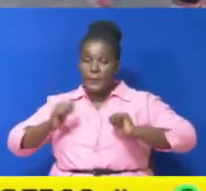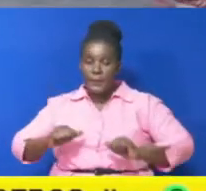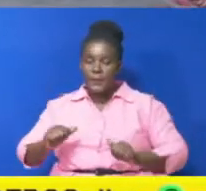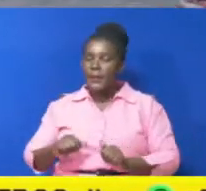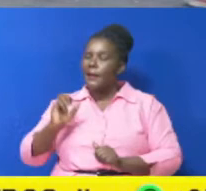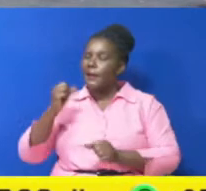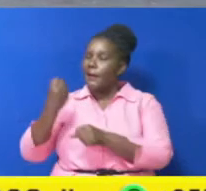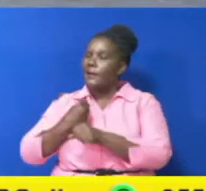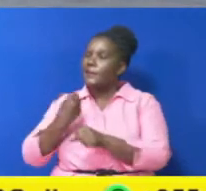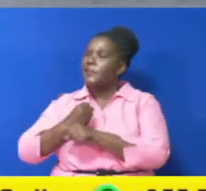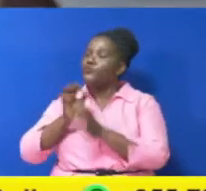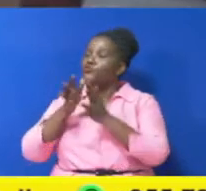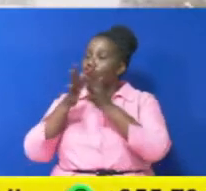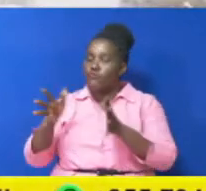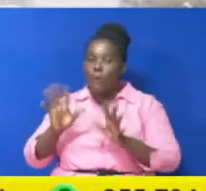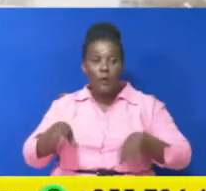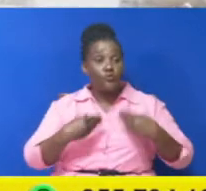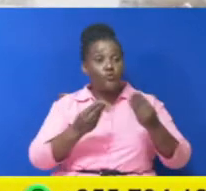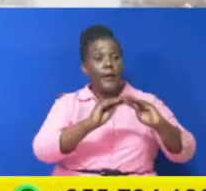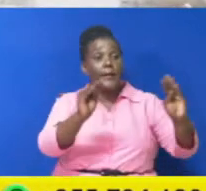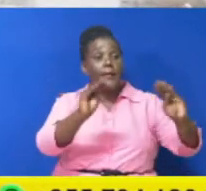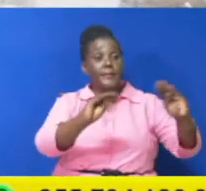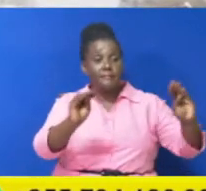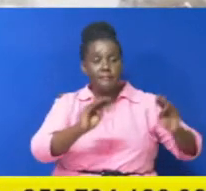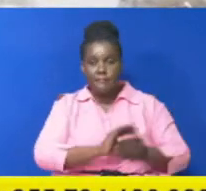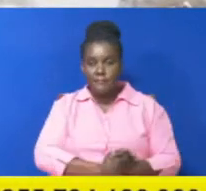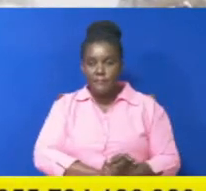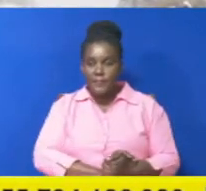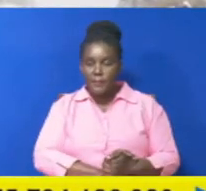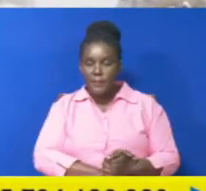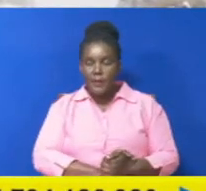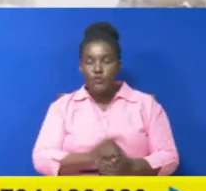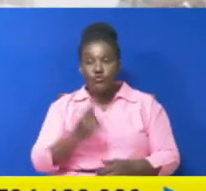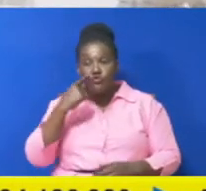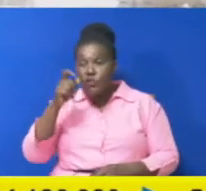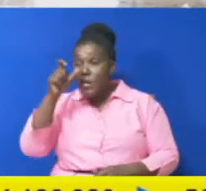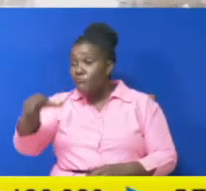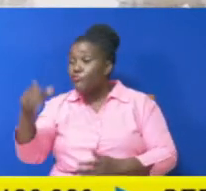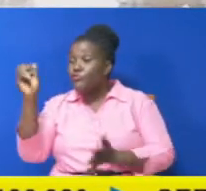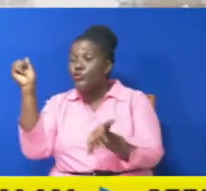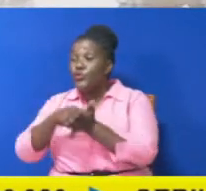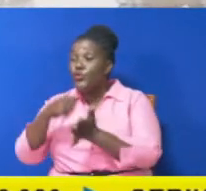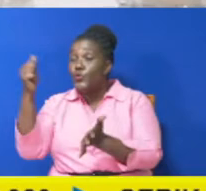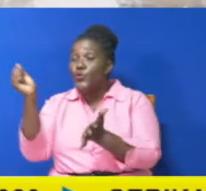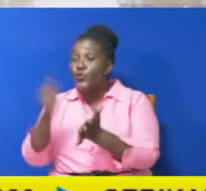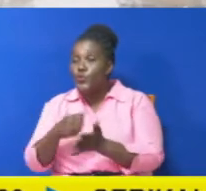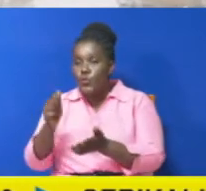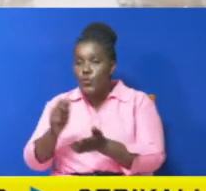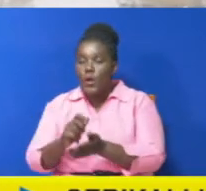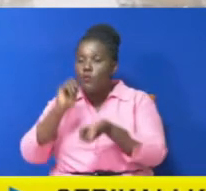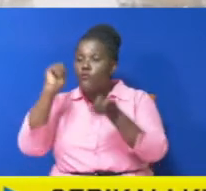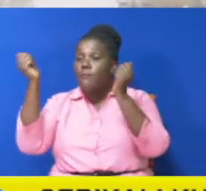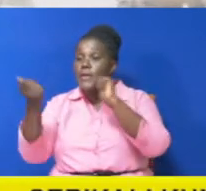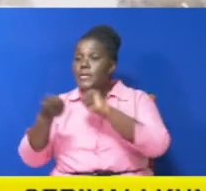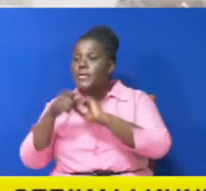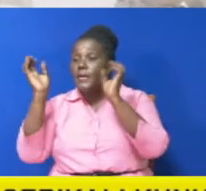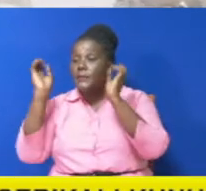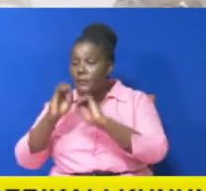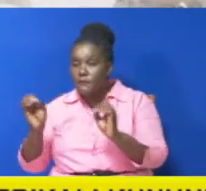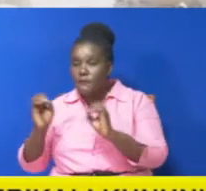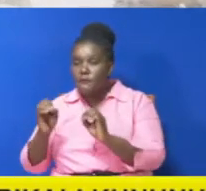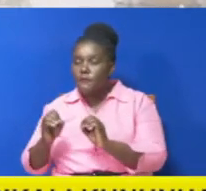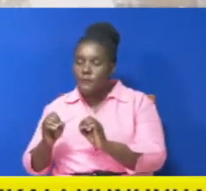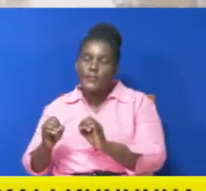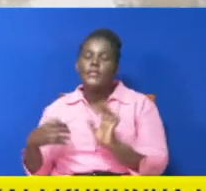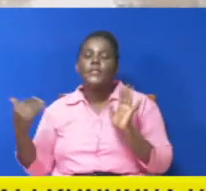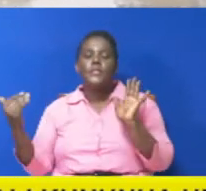kuwapa elimu. Lakini pamoja na kuwapa elimu, tukiona kwamba mtu tuliyompa elimu ameshindwa kabisa kutekeleza ambacho tumemuelekeza,